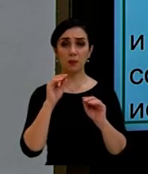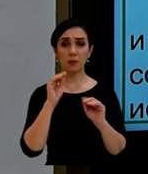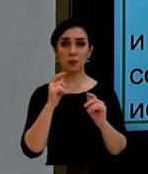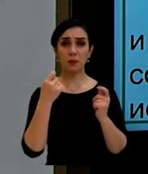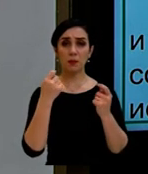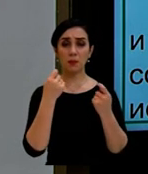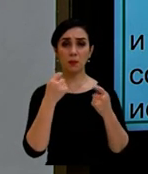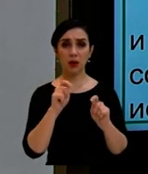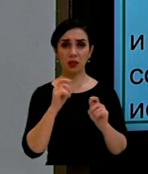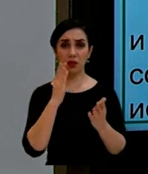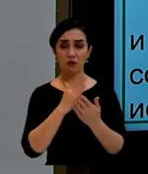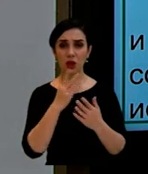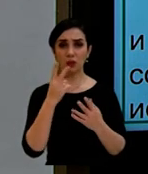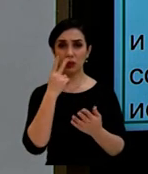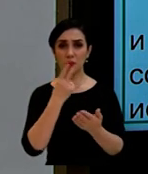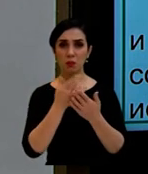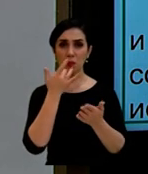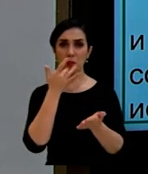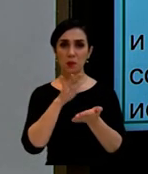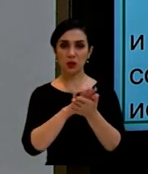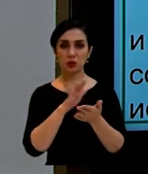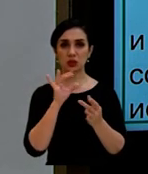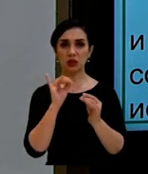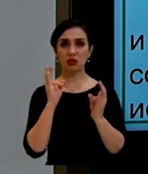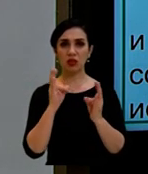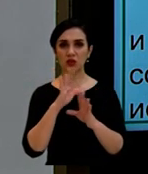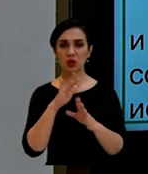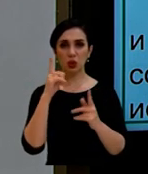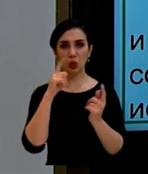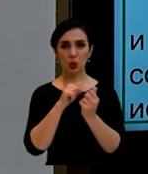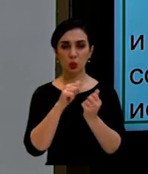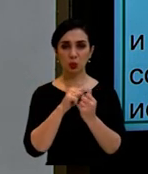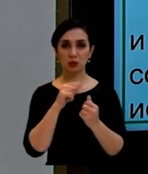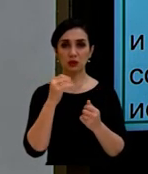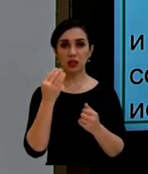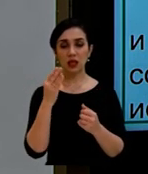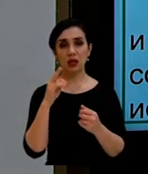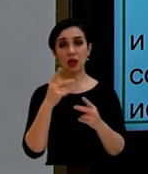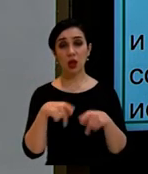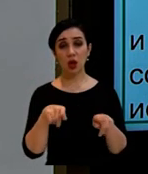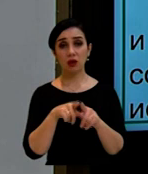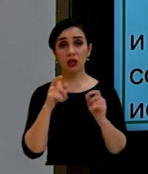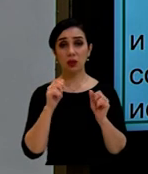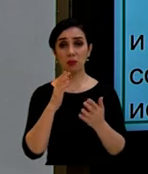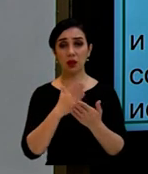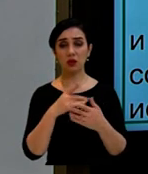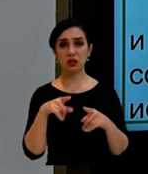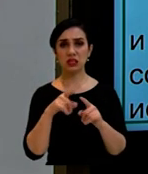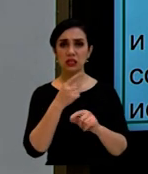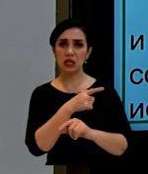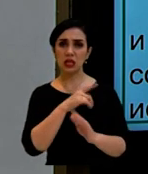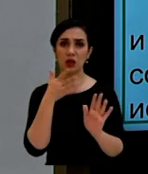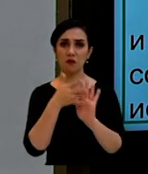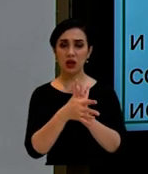на публичный позор невежество глупость и подлость они имели сильное влияние